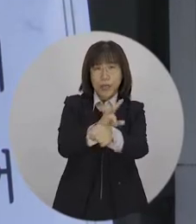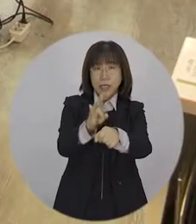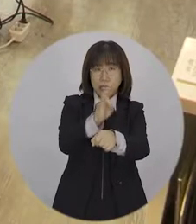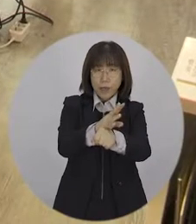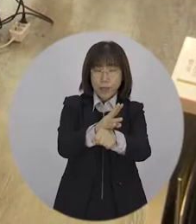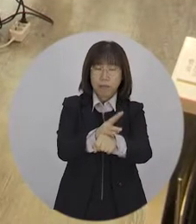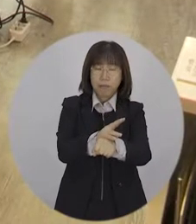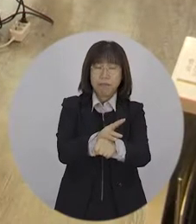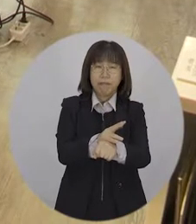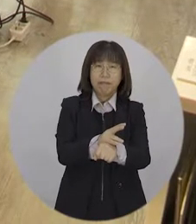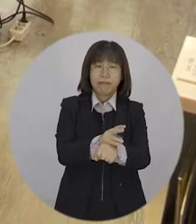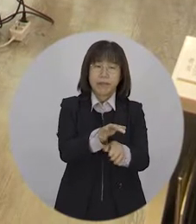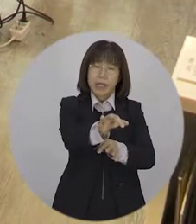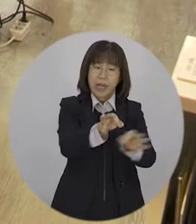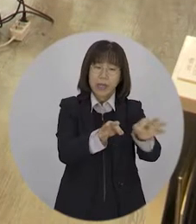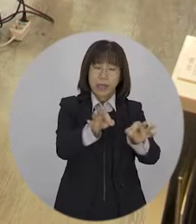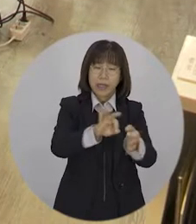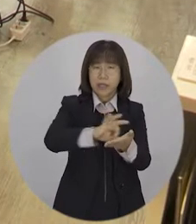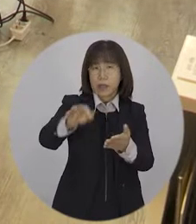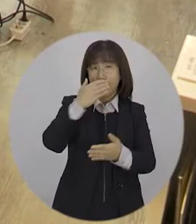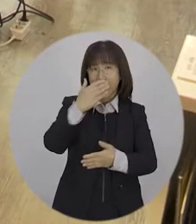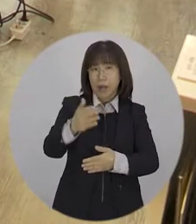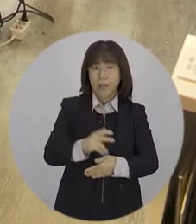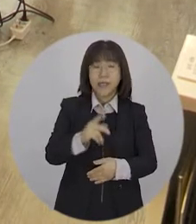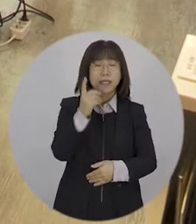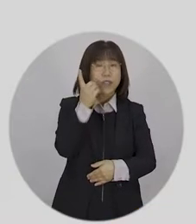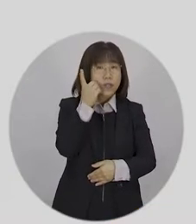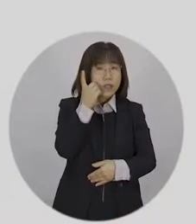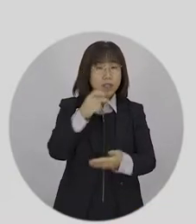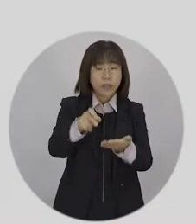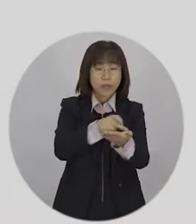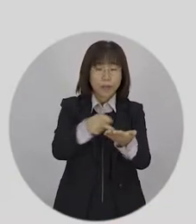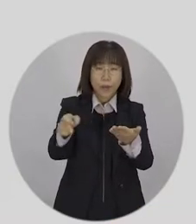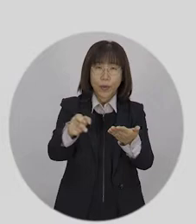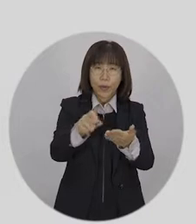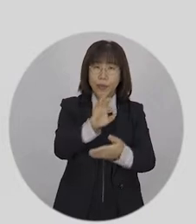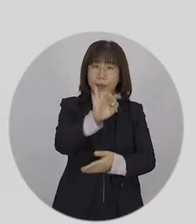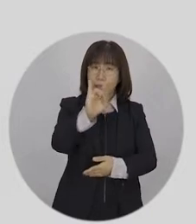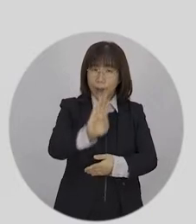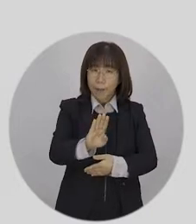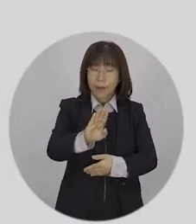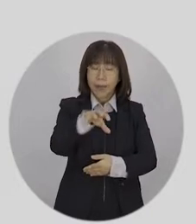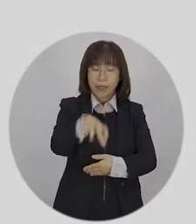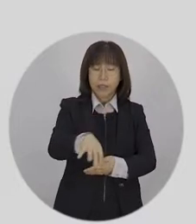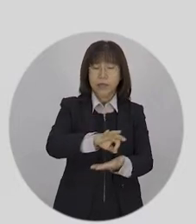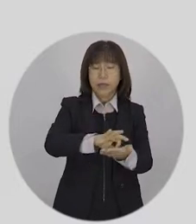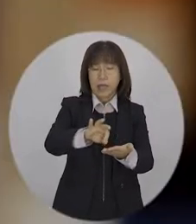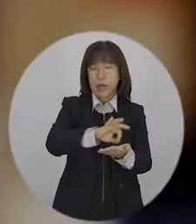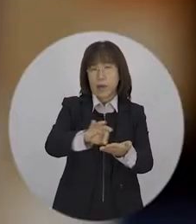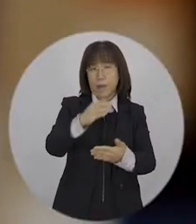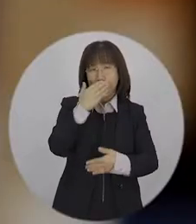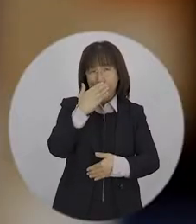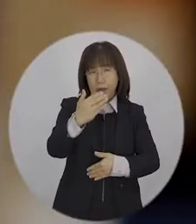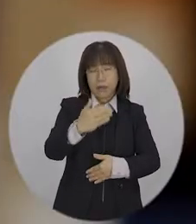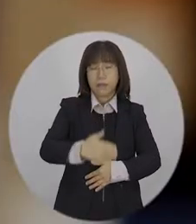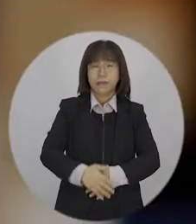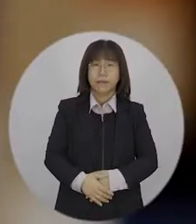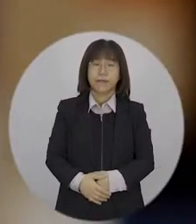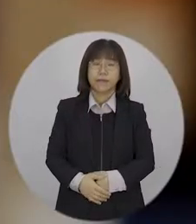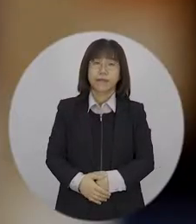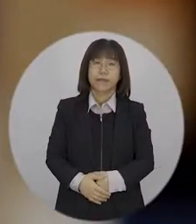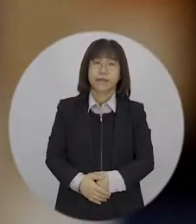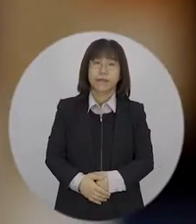2만 여개의 가맹점에서 사용 가능하며 스마트폰의 지 맵이나 제로 페이 홈페이지에서 가맹점을